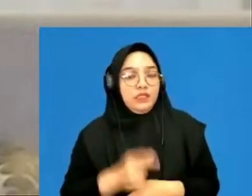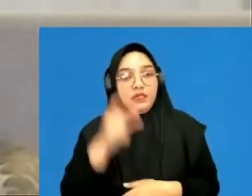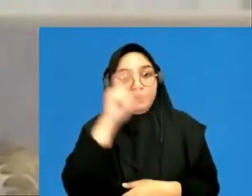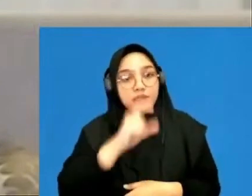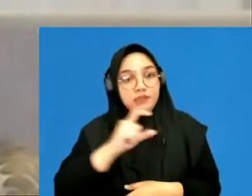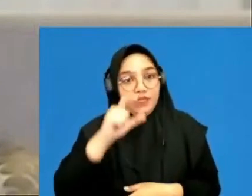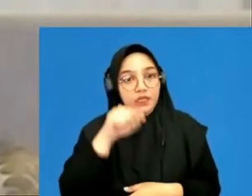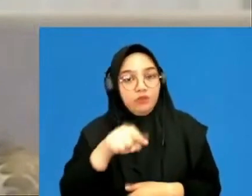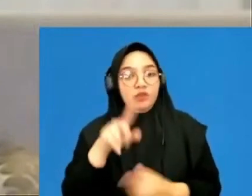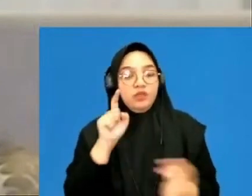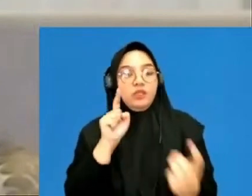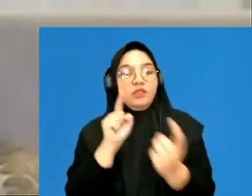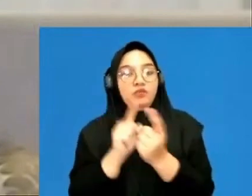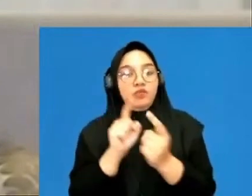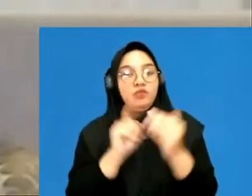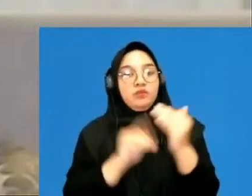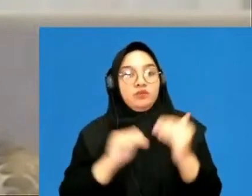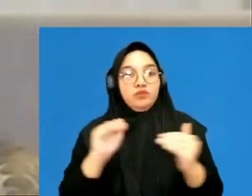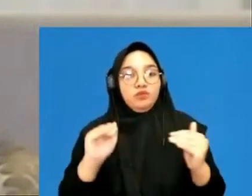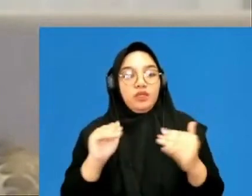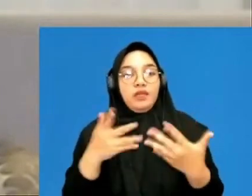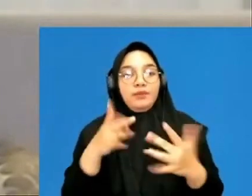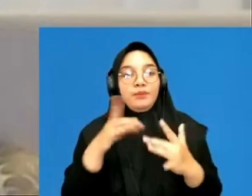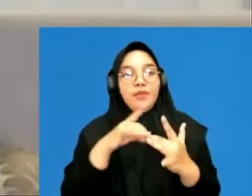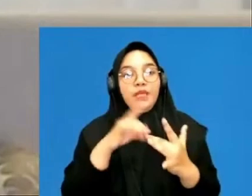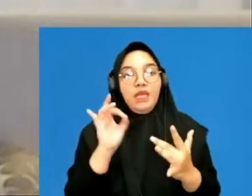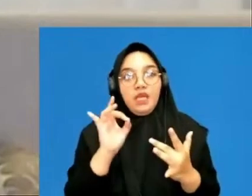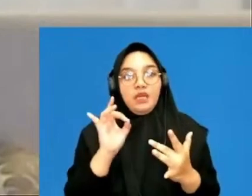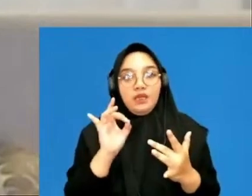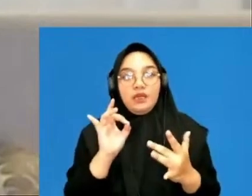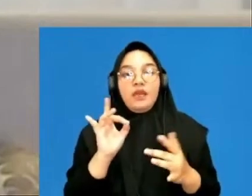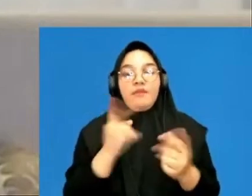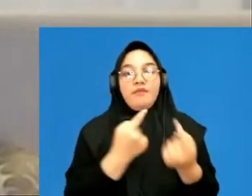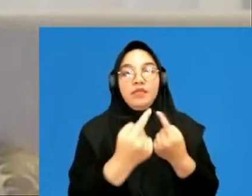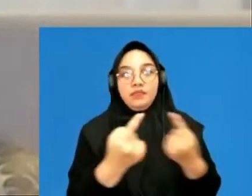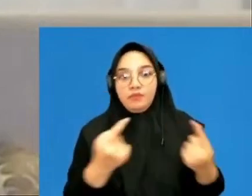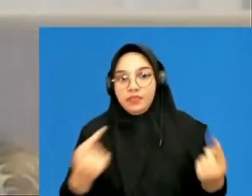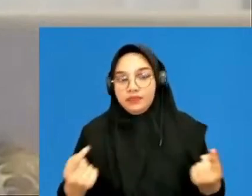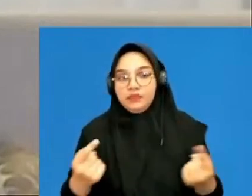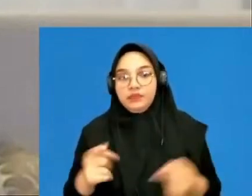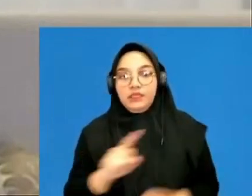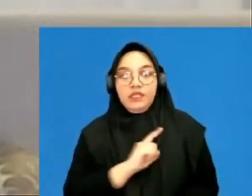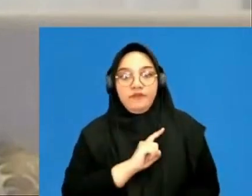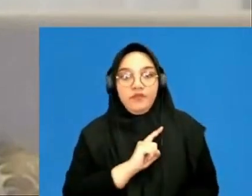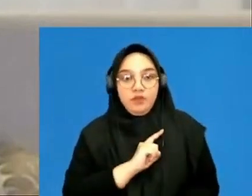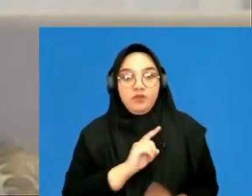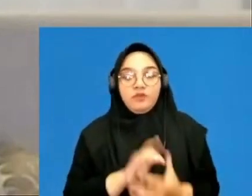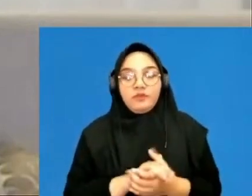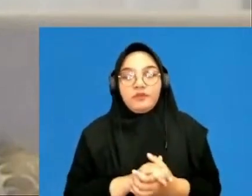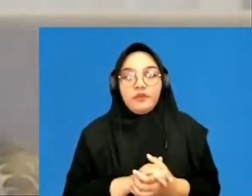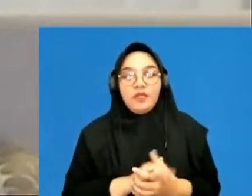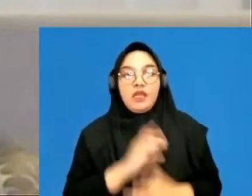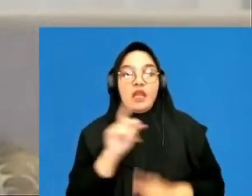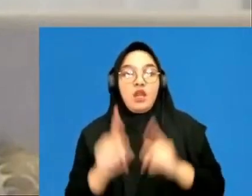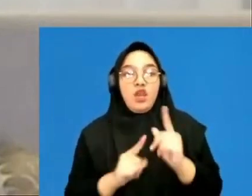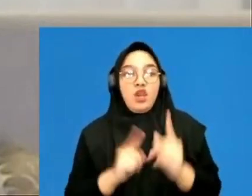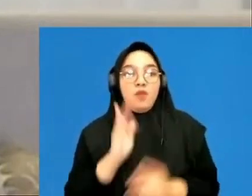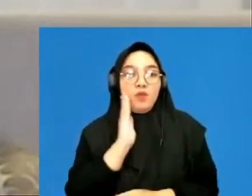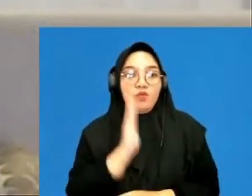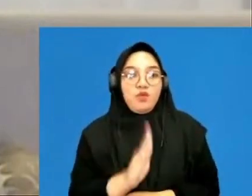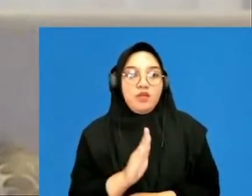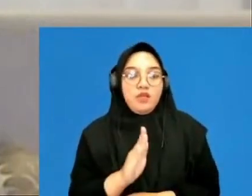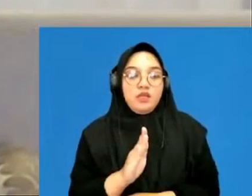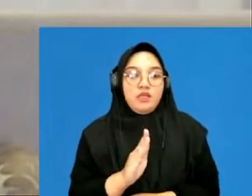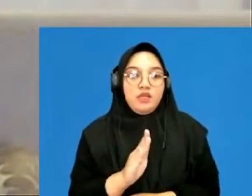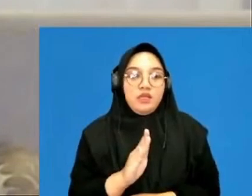ketemu sesuai dengan pilihan masing-masing individu Nah kalau para pemuda republik ini